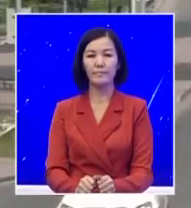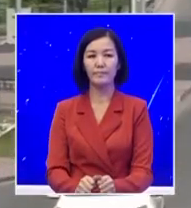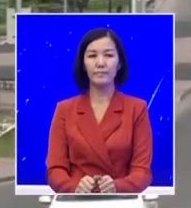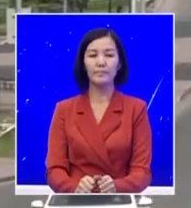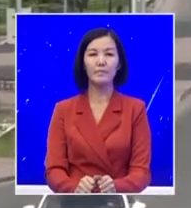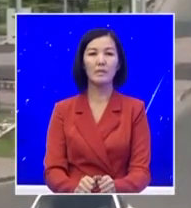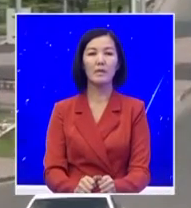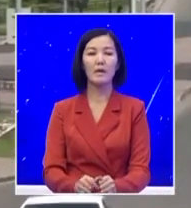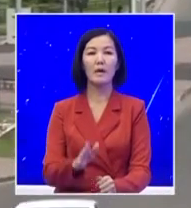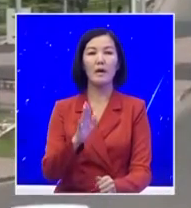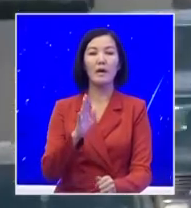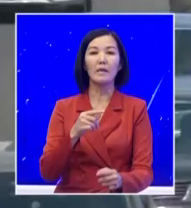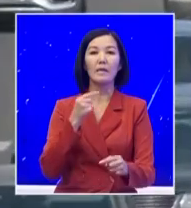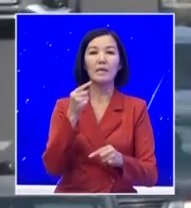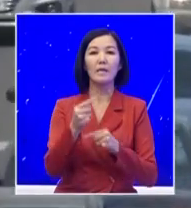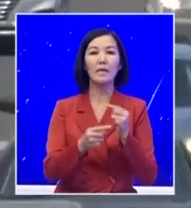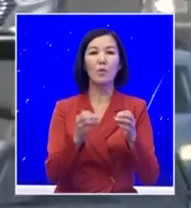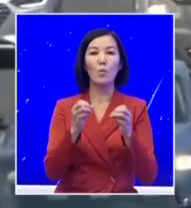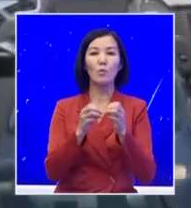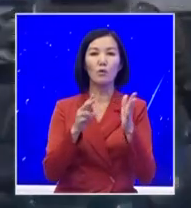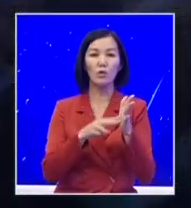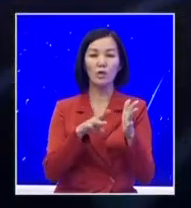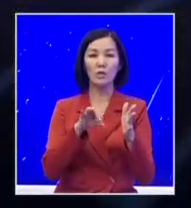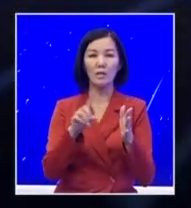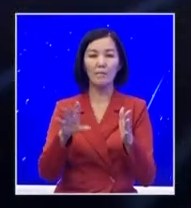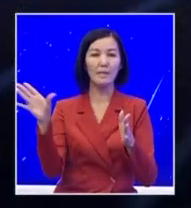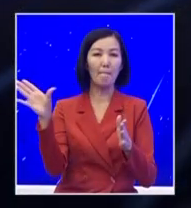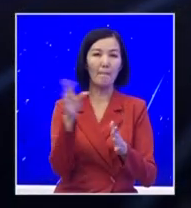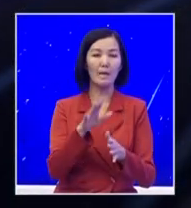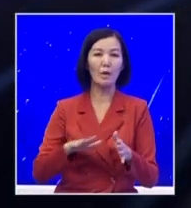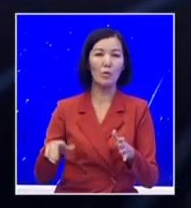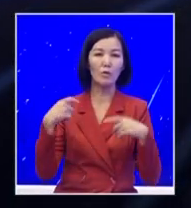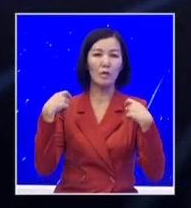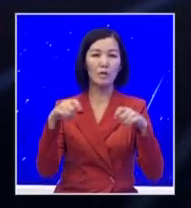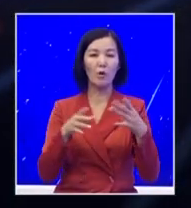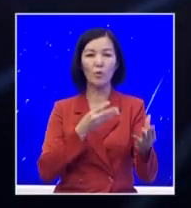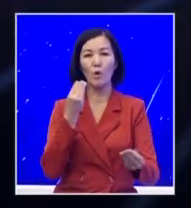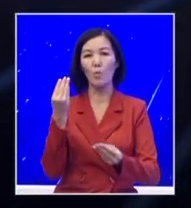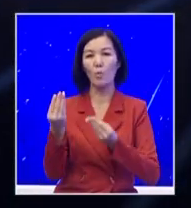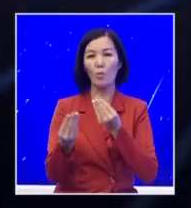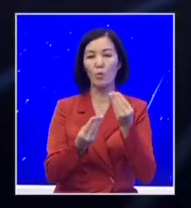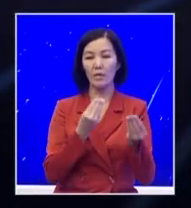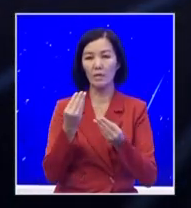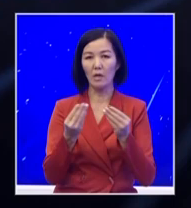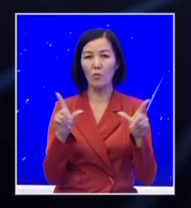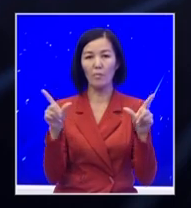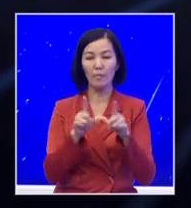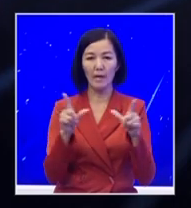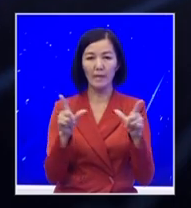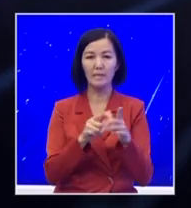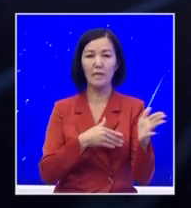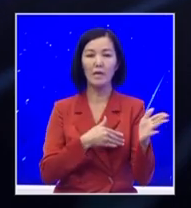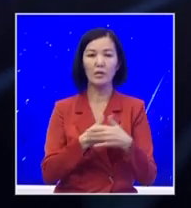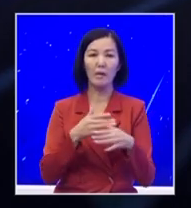Сонымен алдағы дүйсенбі, яғни 17 тамыздан бастап барлық өңірде сауда ойын-сауық орталықтары, сауда желілері, жабық